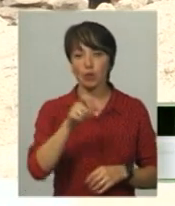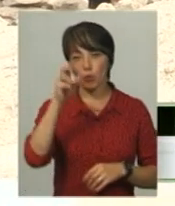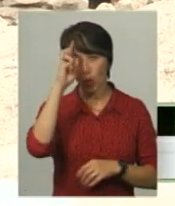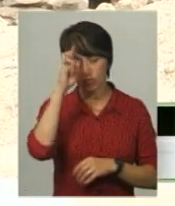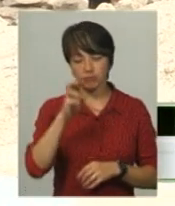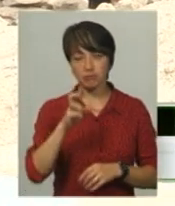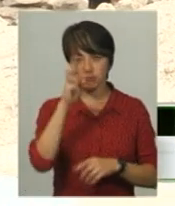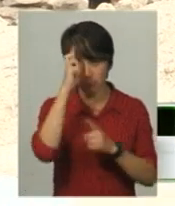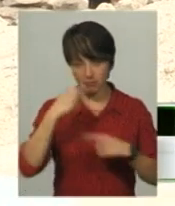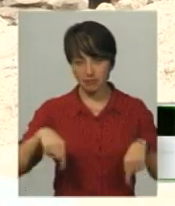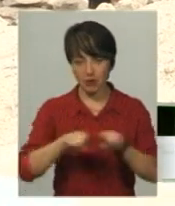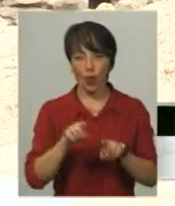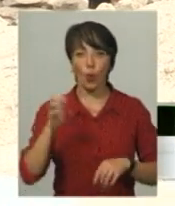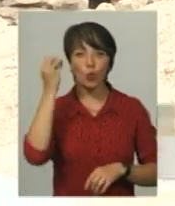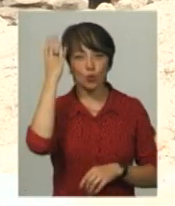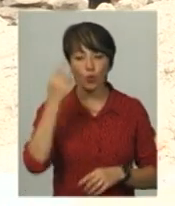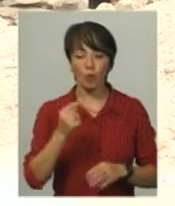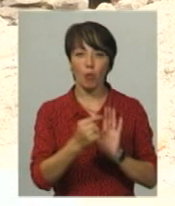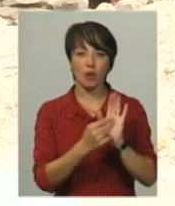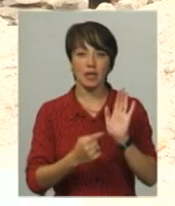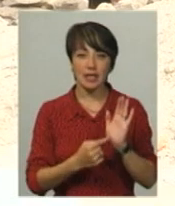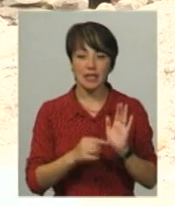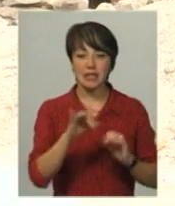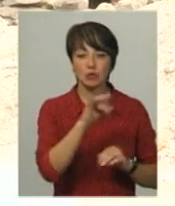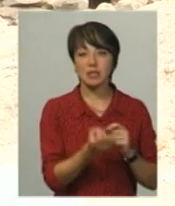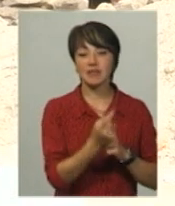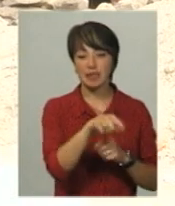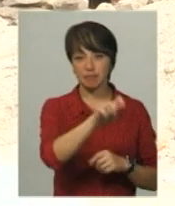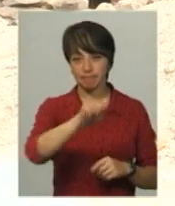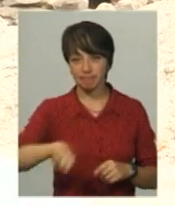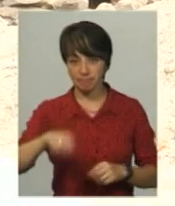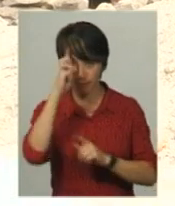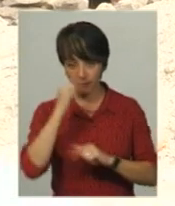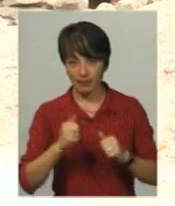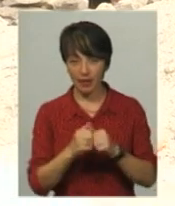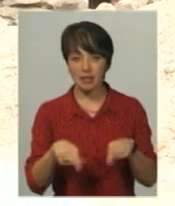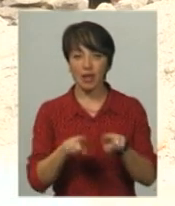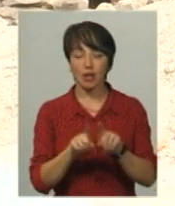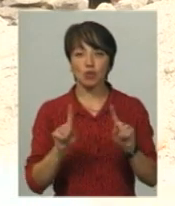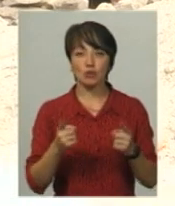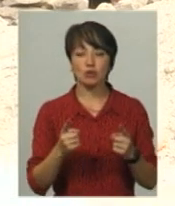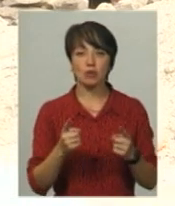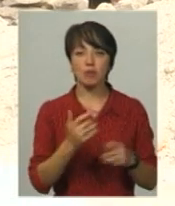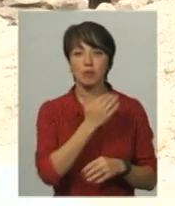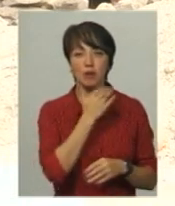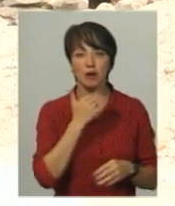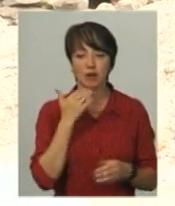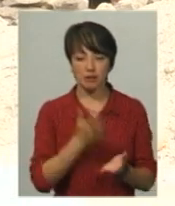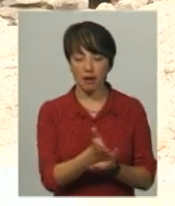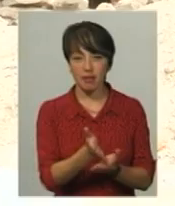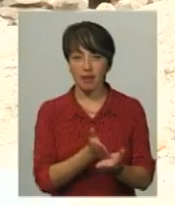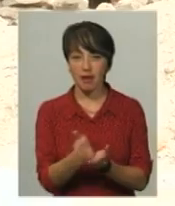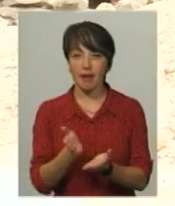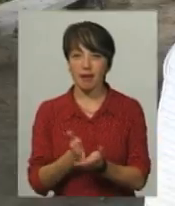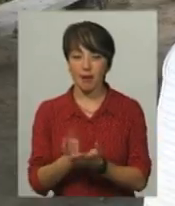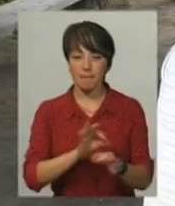культуру, поділитися історією, культурою країни, звідки ти приїхав. Тобто це є такий дуже багатоканальний, можна